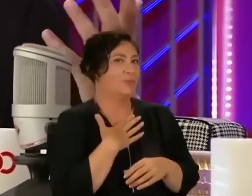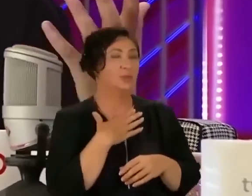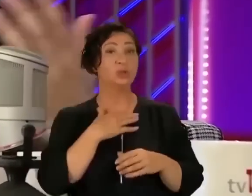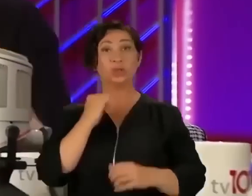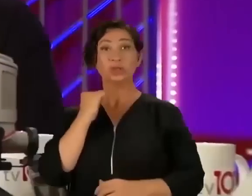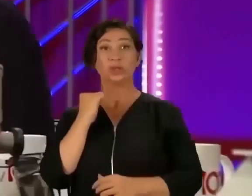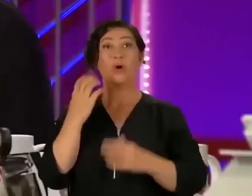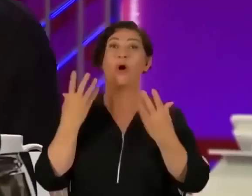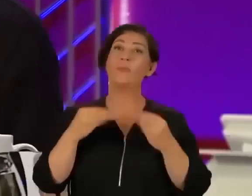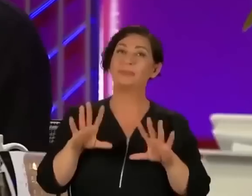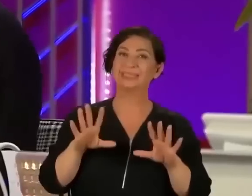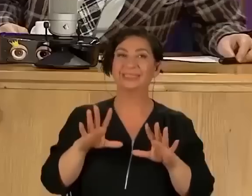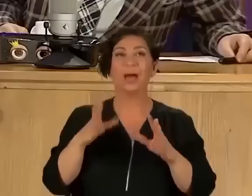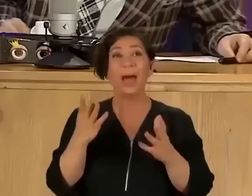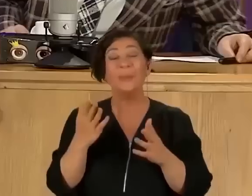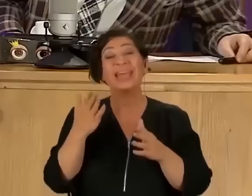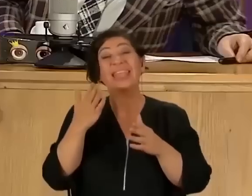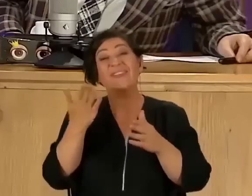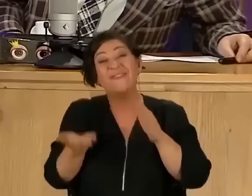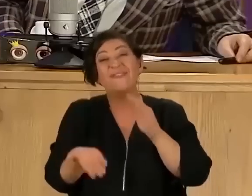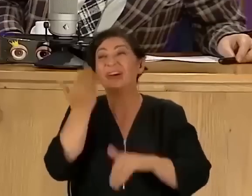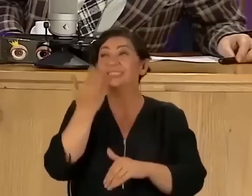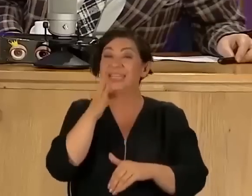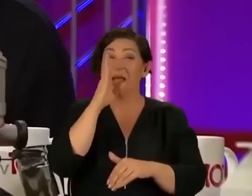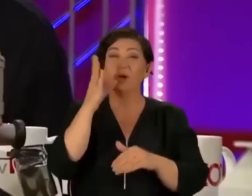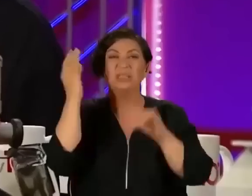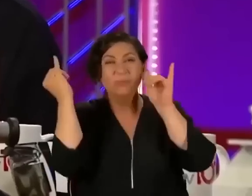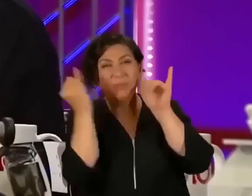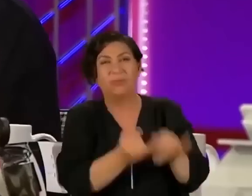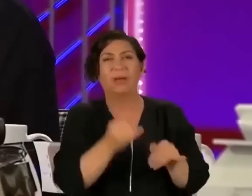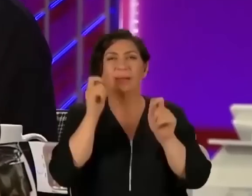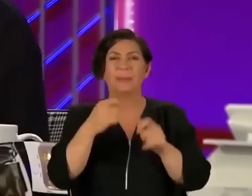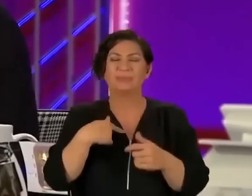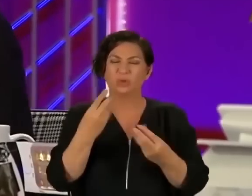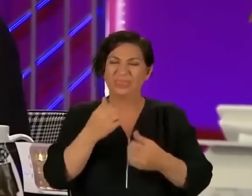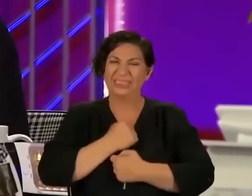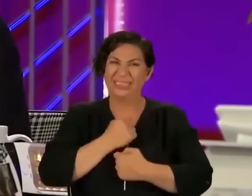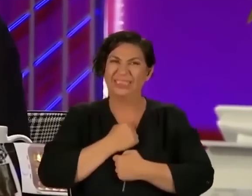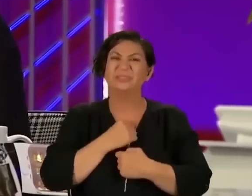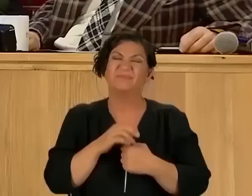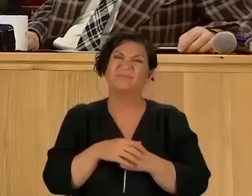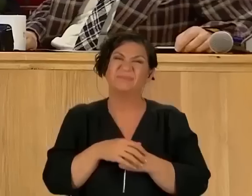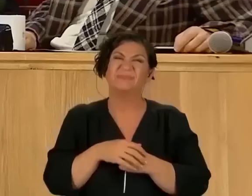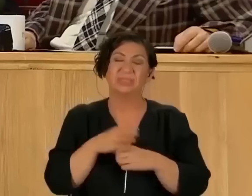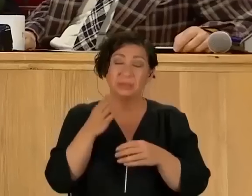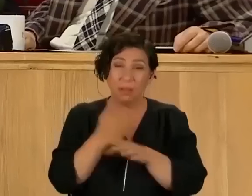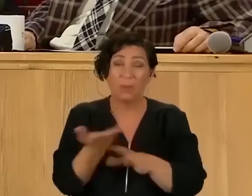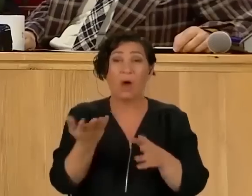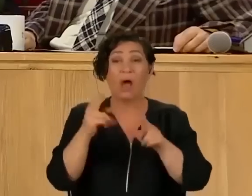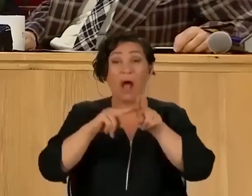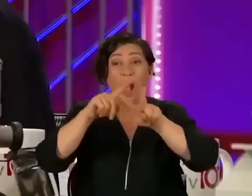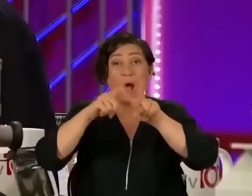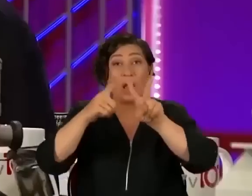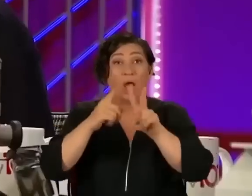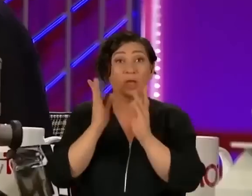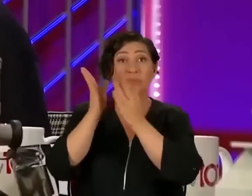dimdik durmasaydım en azından. Ama gereğinden fazla belki de linç edildi o durum. Bayağı benim canım sıkıldı orada. Öyle mi? Hakikaten. Tabii abi Kan'a gitmişim